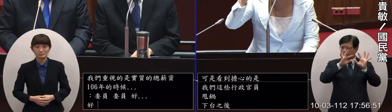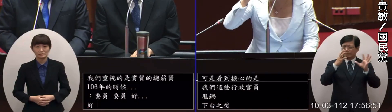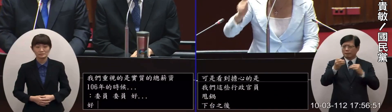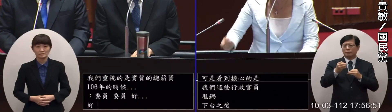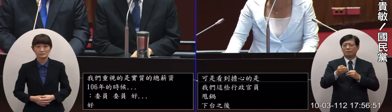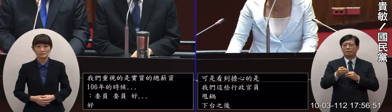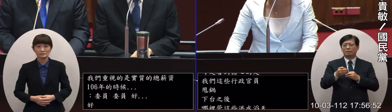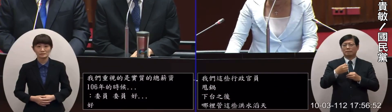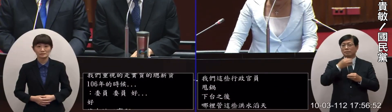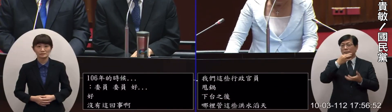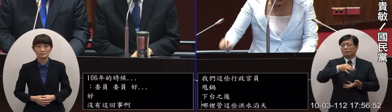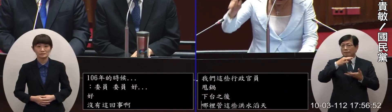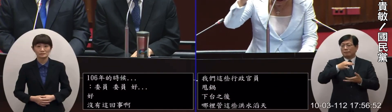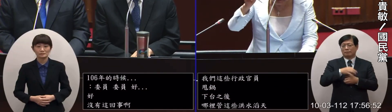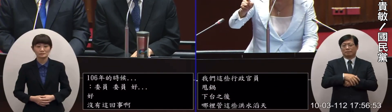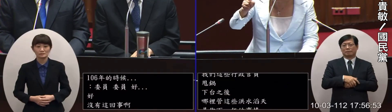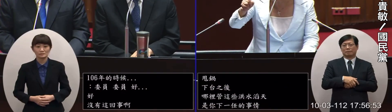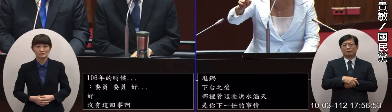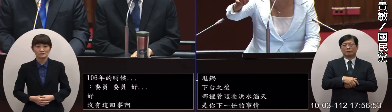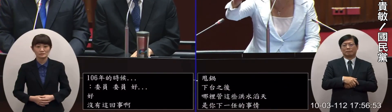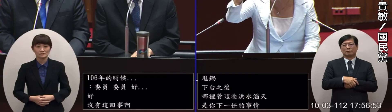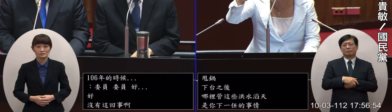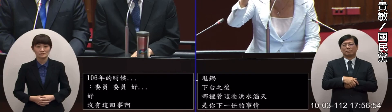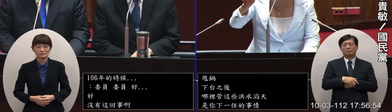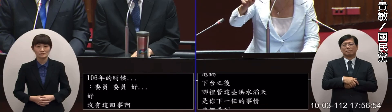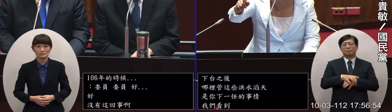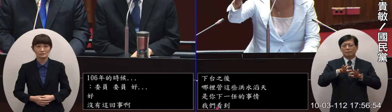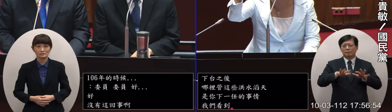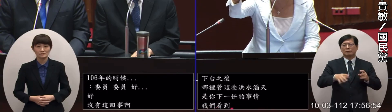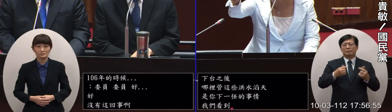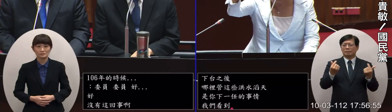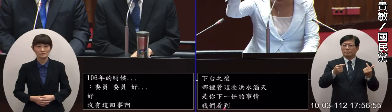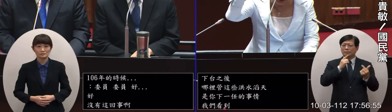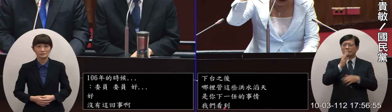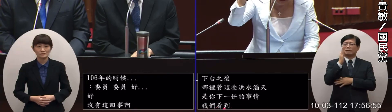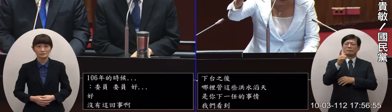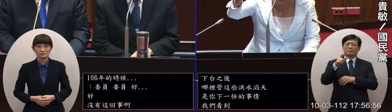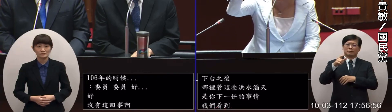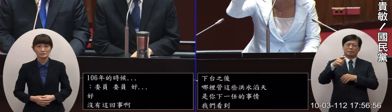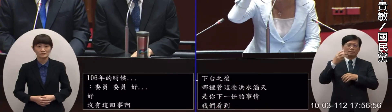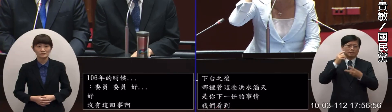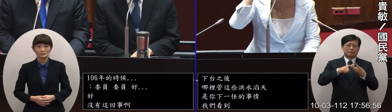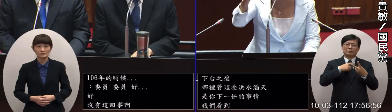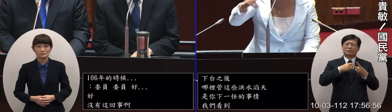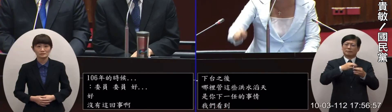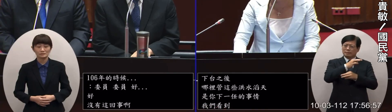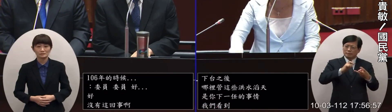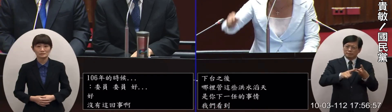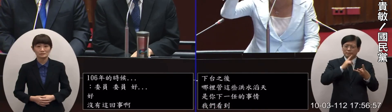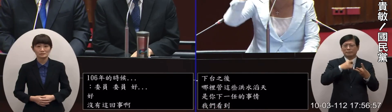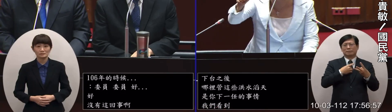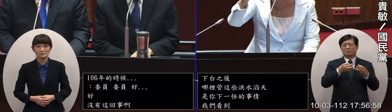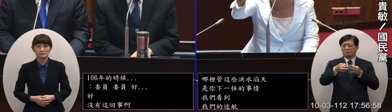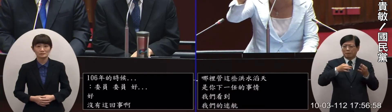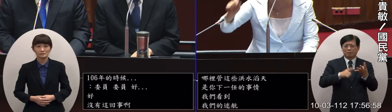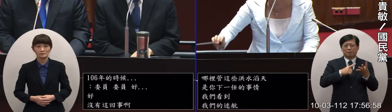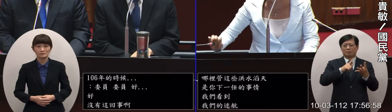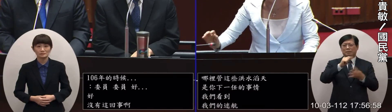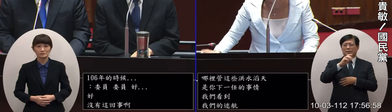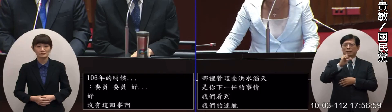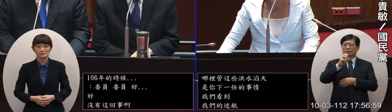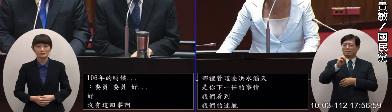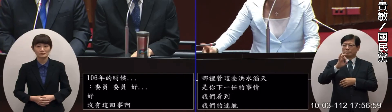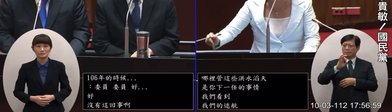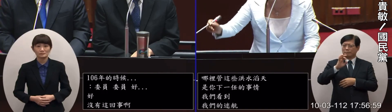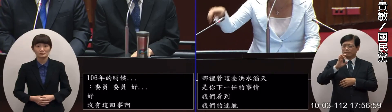为什么我们担忧啊？因为呢，我们看到不管是政治，不管是经济，不管是产业，我们的 TSMC